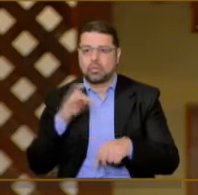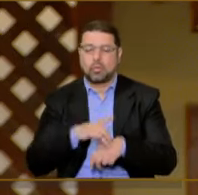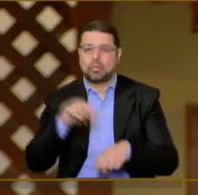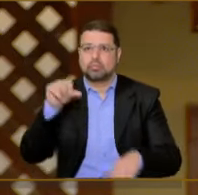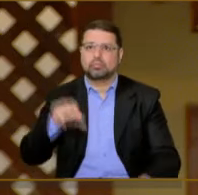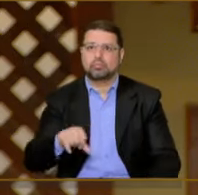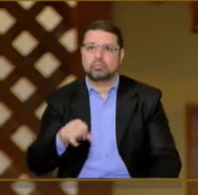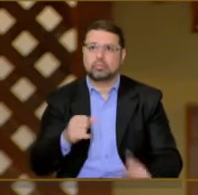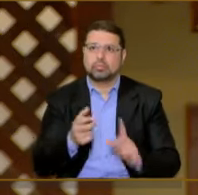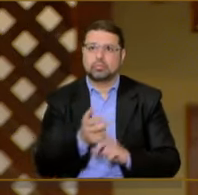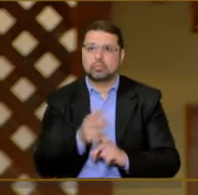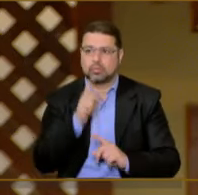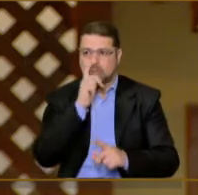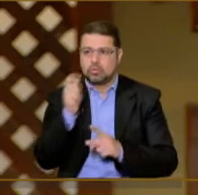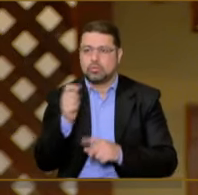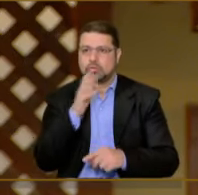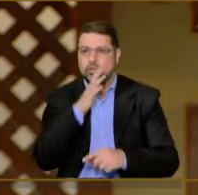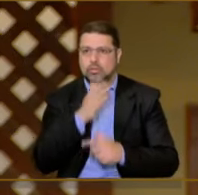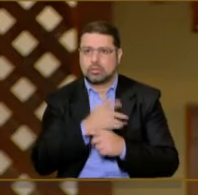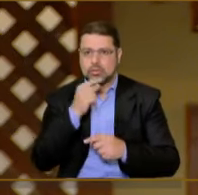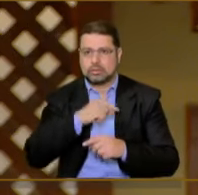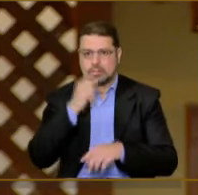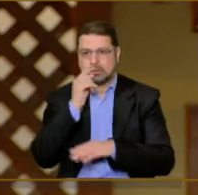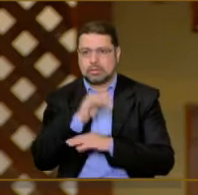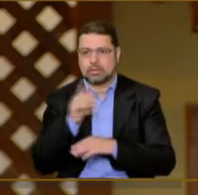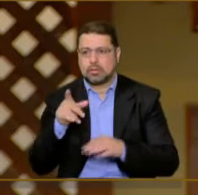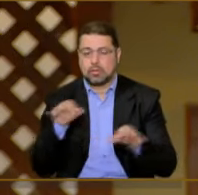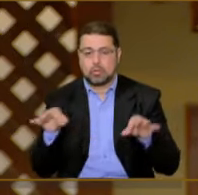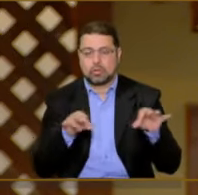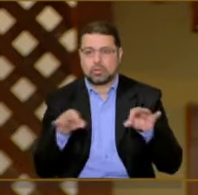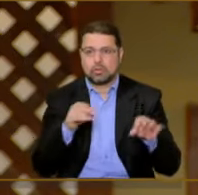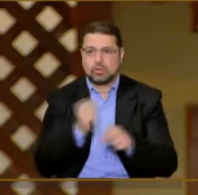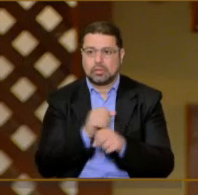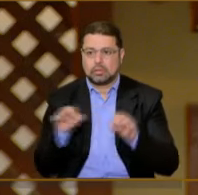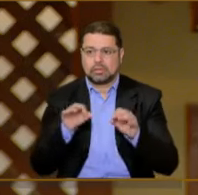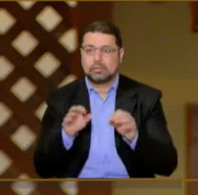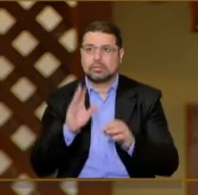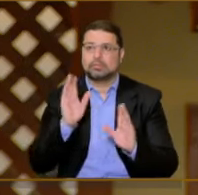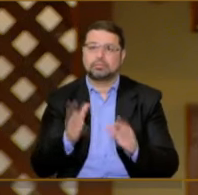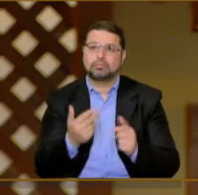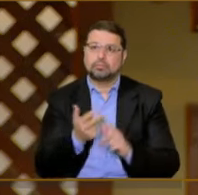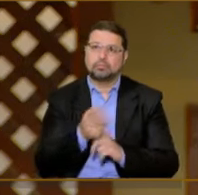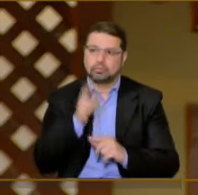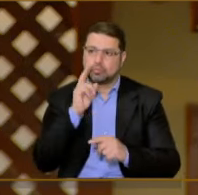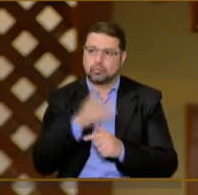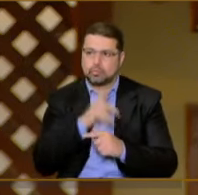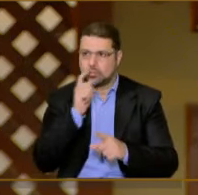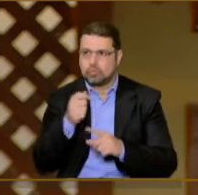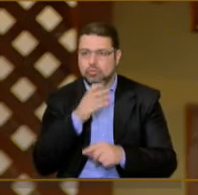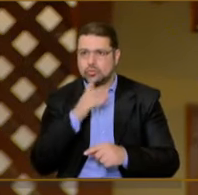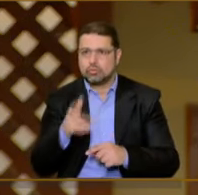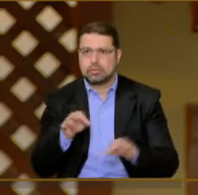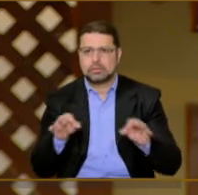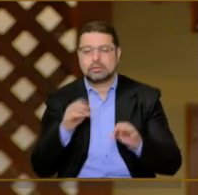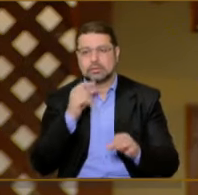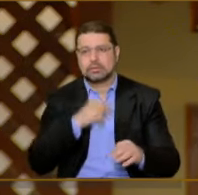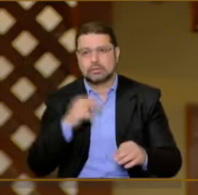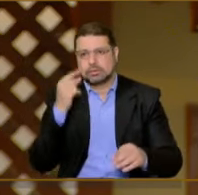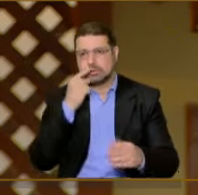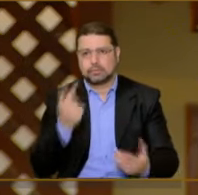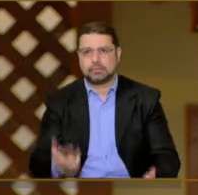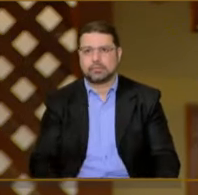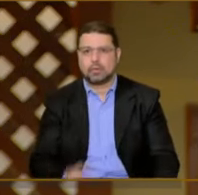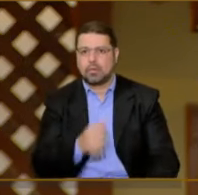في الطب وبيلم المشايخ على الخطاب الديني تلاقيه مهندس ما كملش الهندسه وتلاقيه بيلوم المشايخ على الخطاب الديني